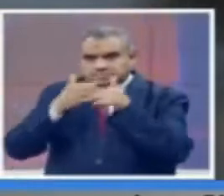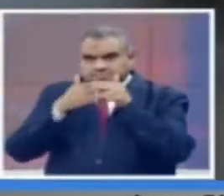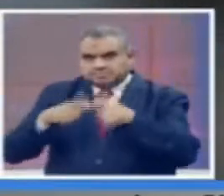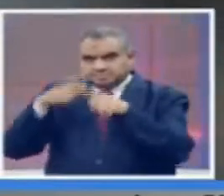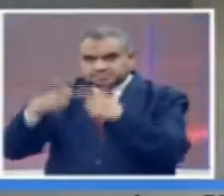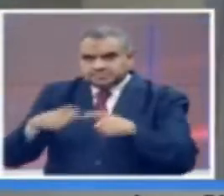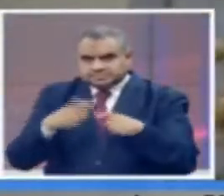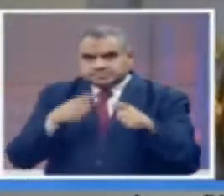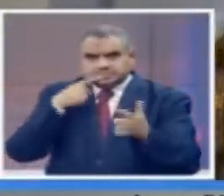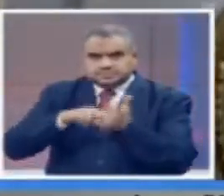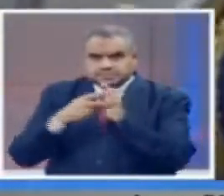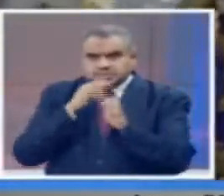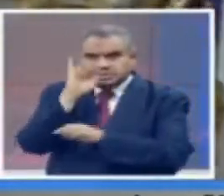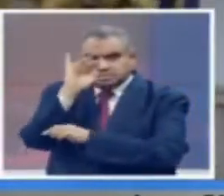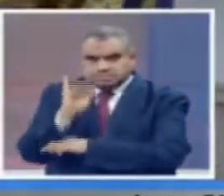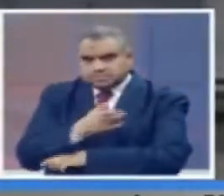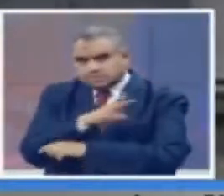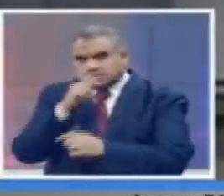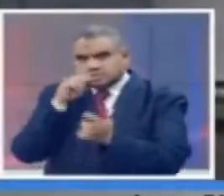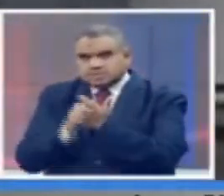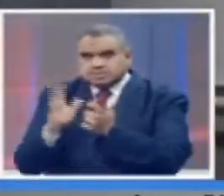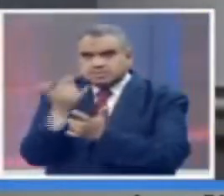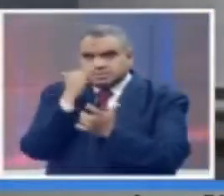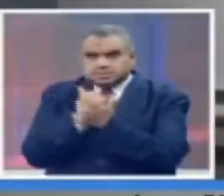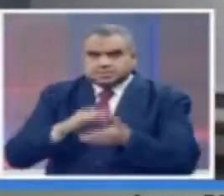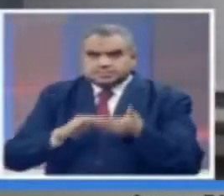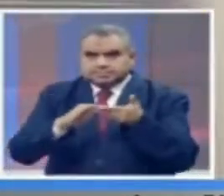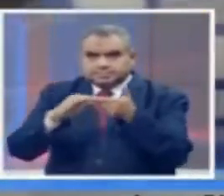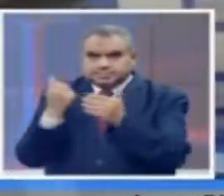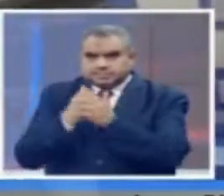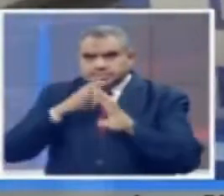والتي تحتاج لتطوير كافة أدوات العمل الأمني لتواكب تلك النهضة.